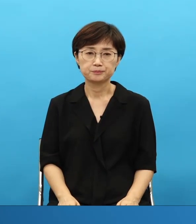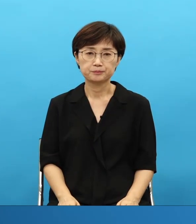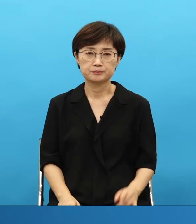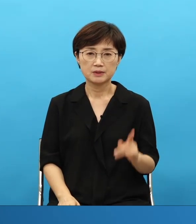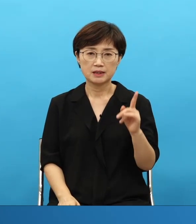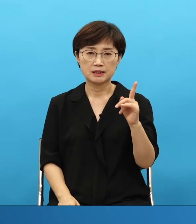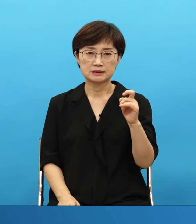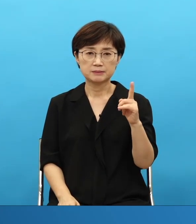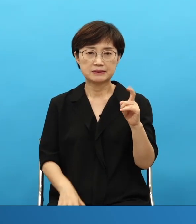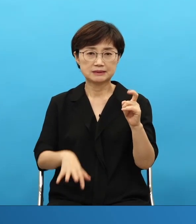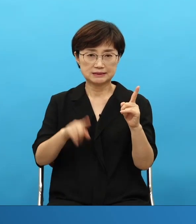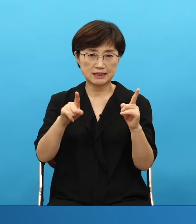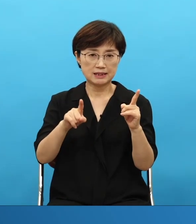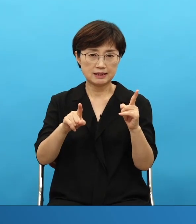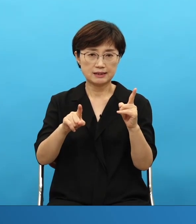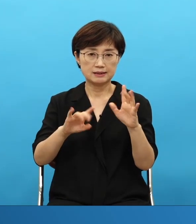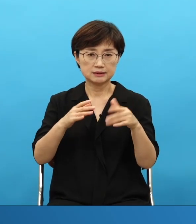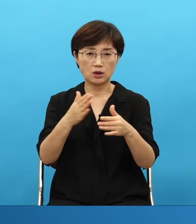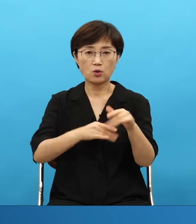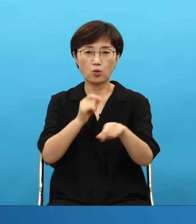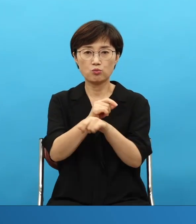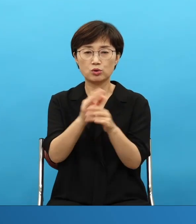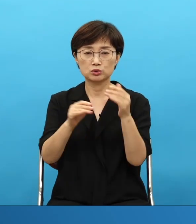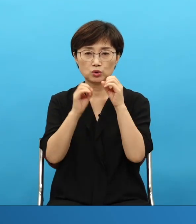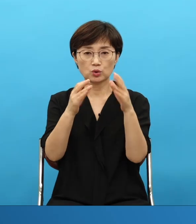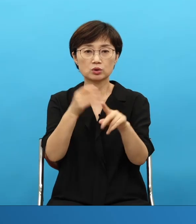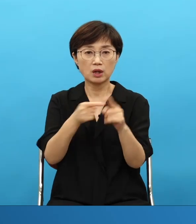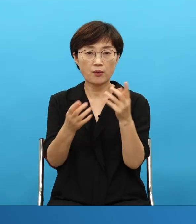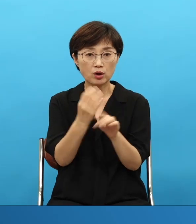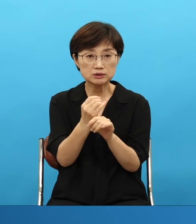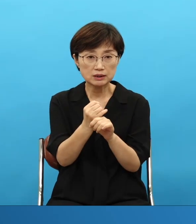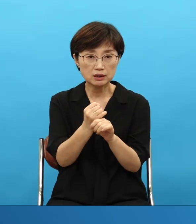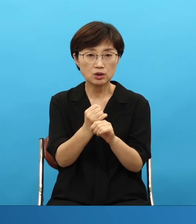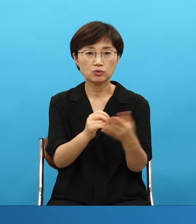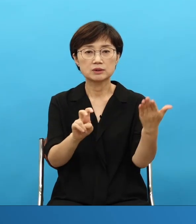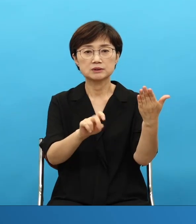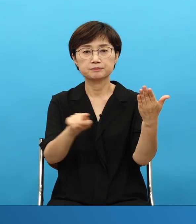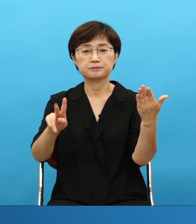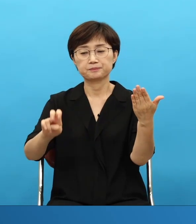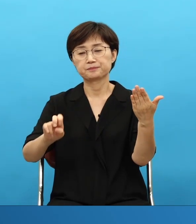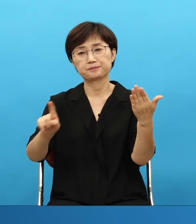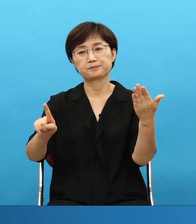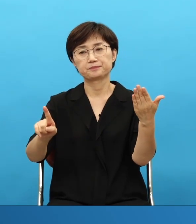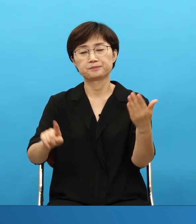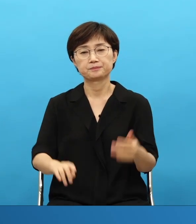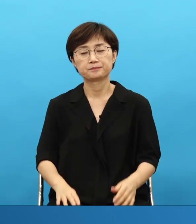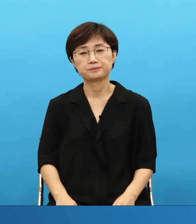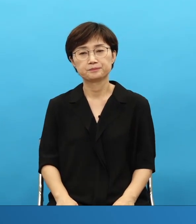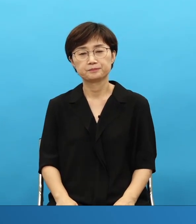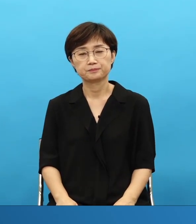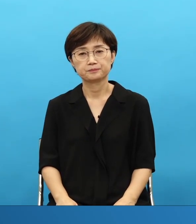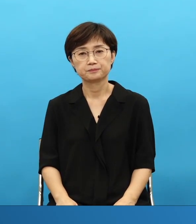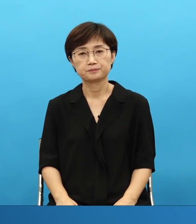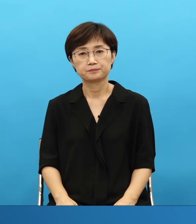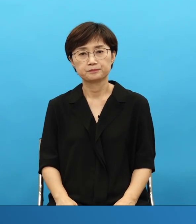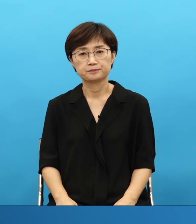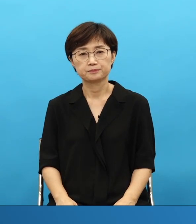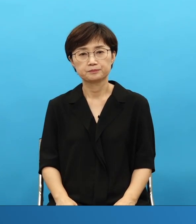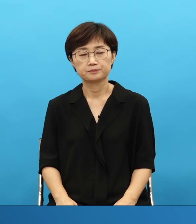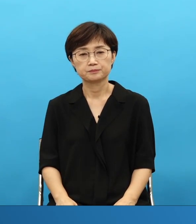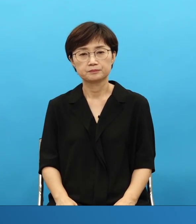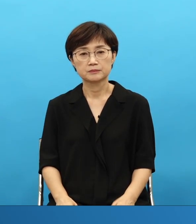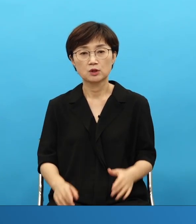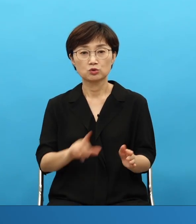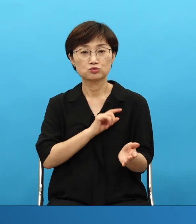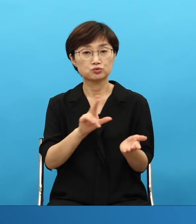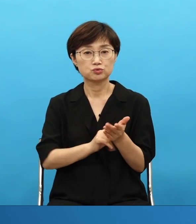제11차 2024 세계 공무원 선교대회가 오는 20일부터 이틀간 안양 동북교회에서 열립니다. 거짓